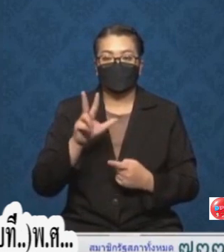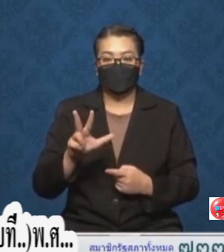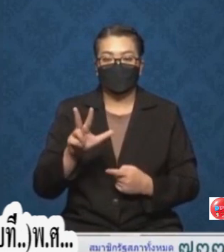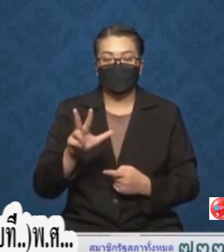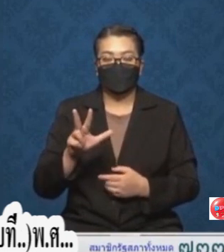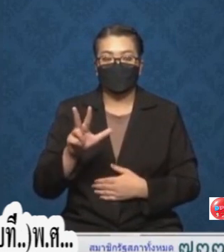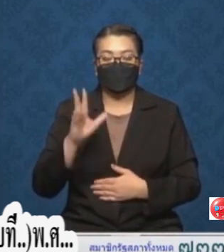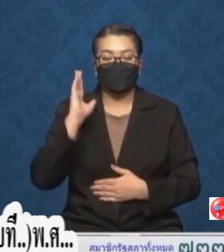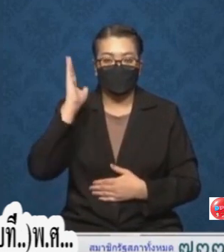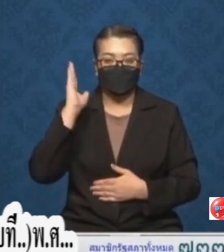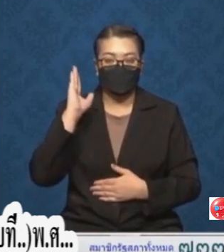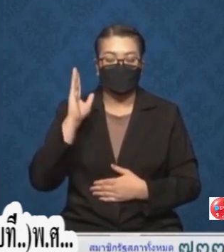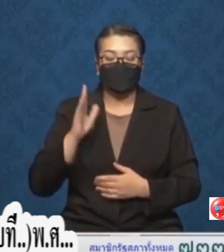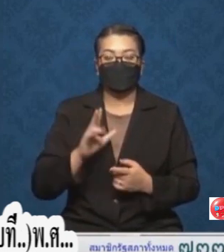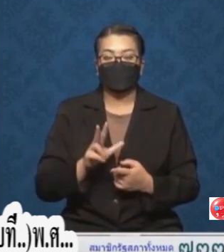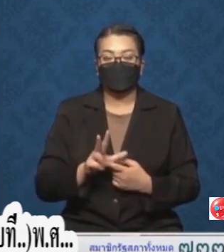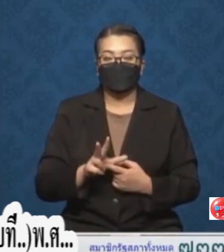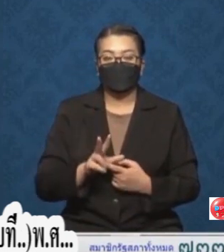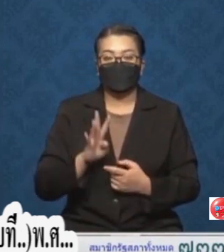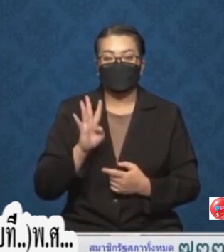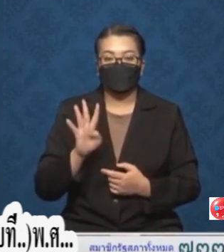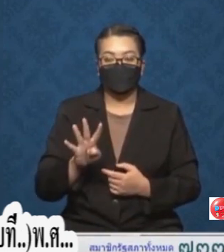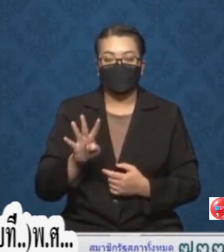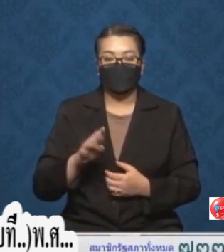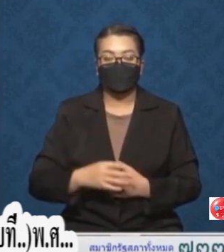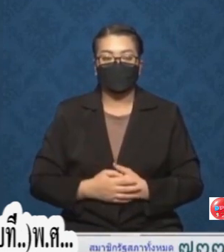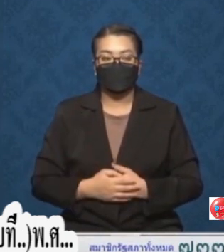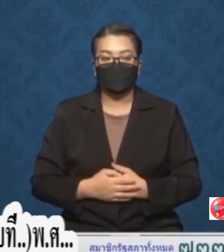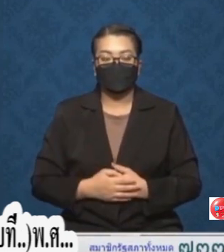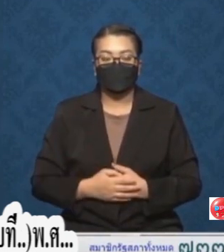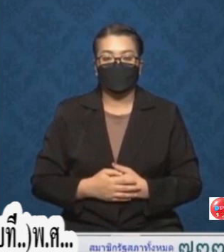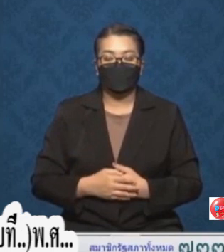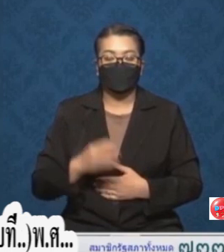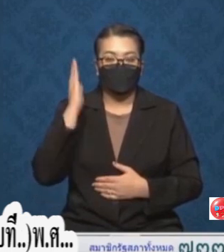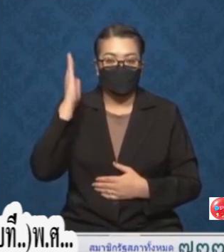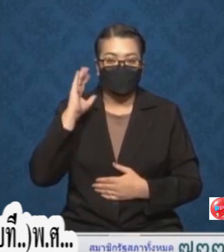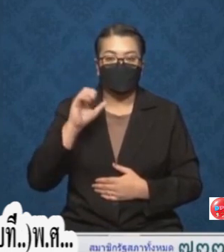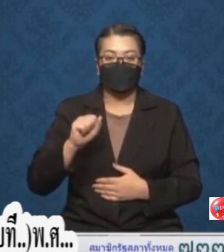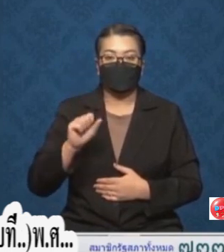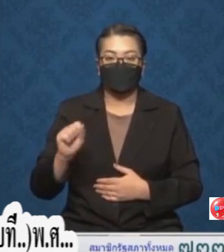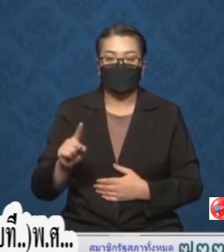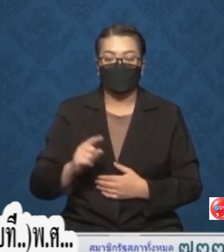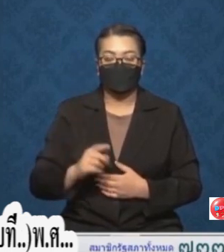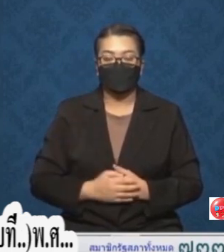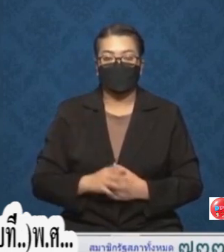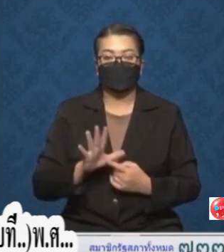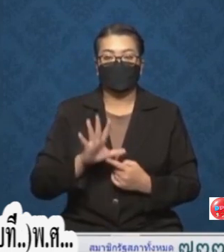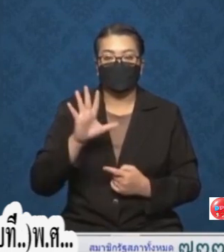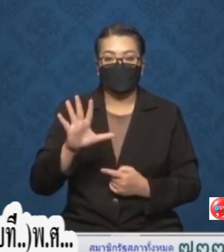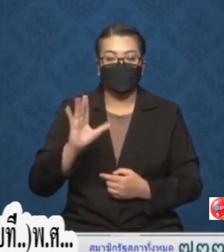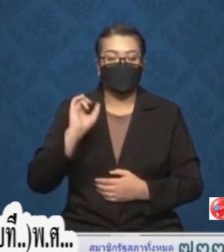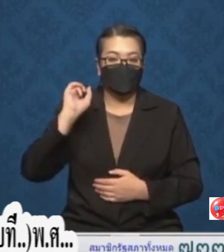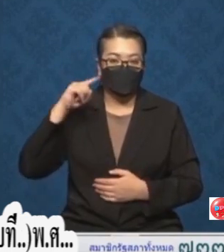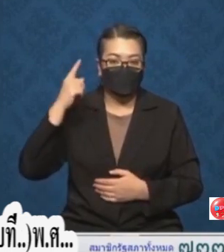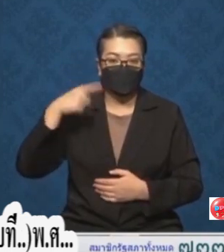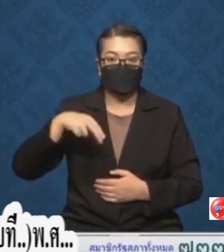3. นายสุรสิทธิ์นิติวุฒิวรลักษณ์ 4. นายสมศักดิ์คุณเงิน 5. นางพันศิริ